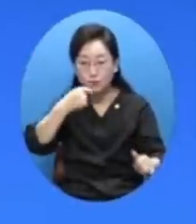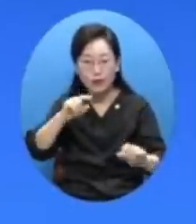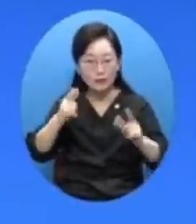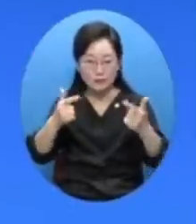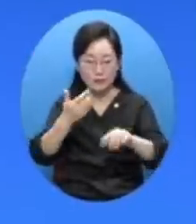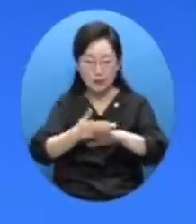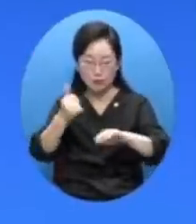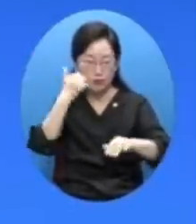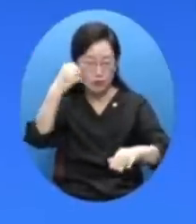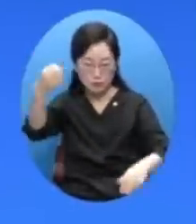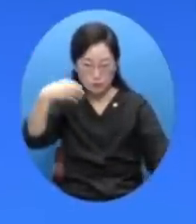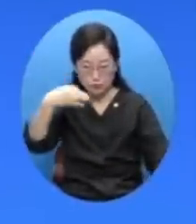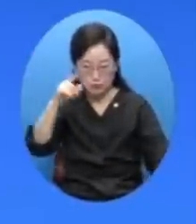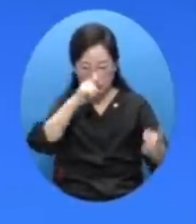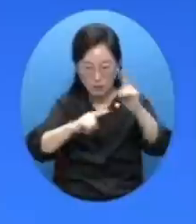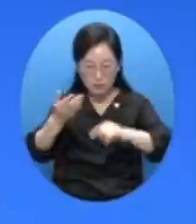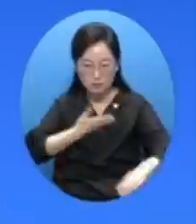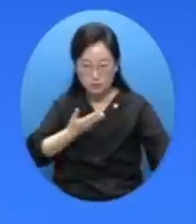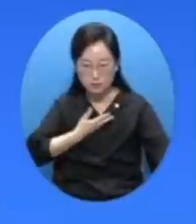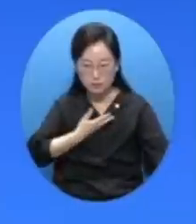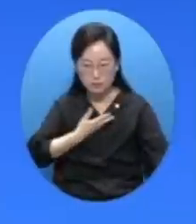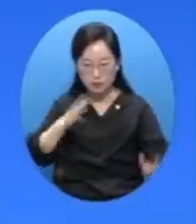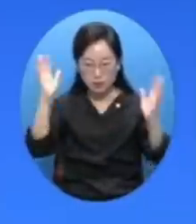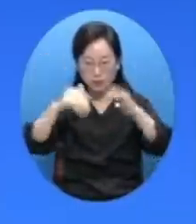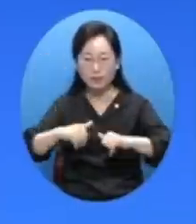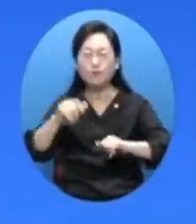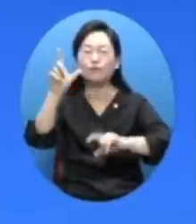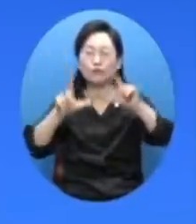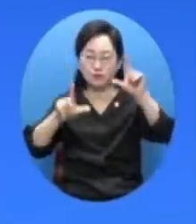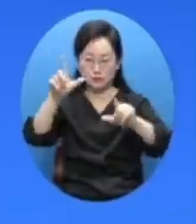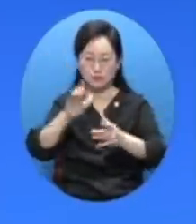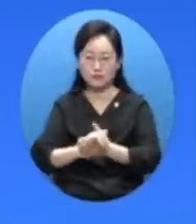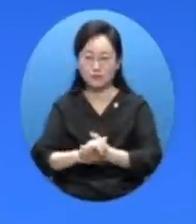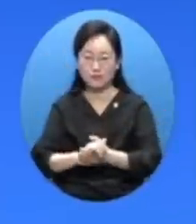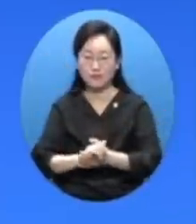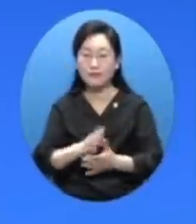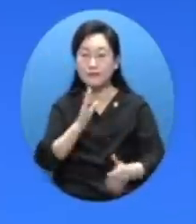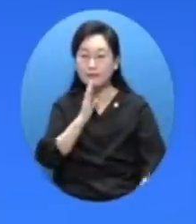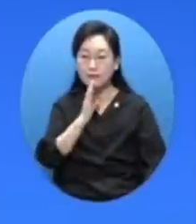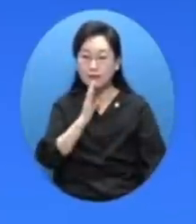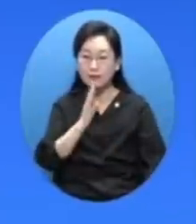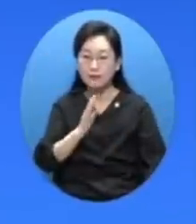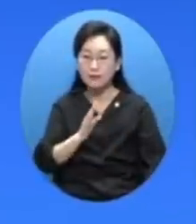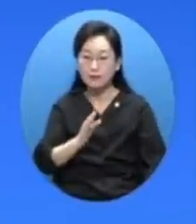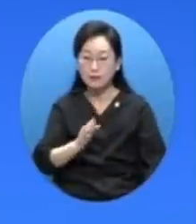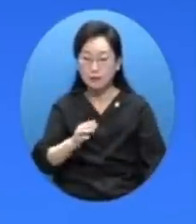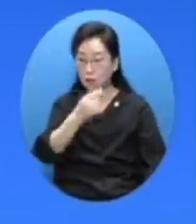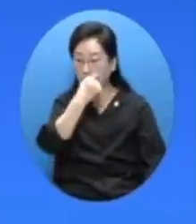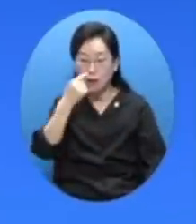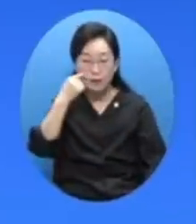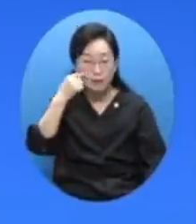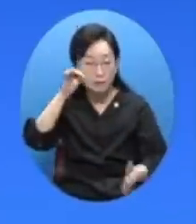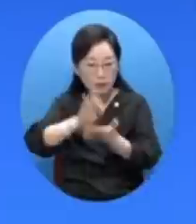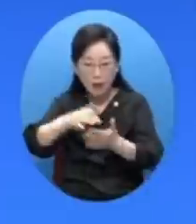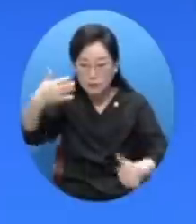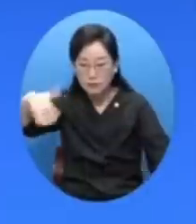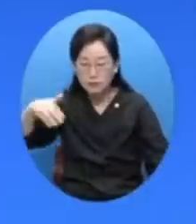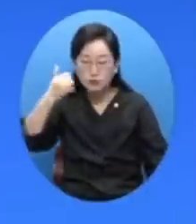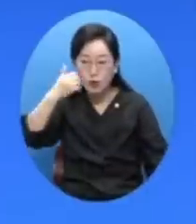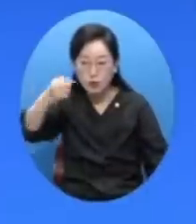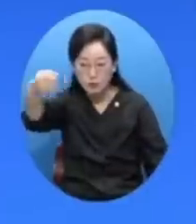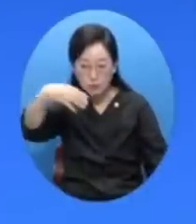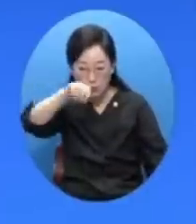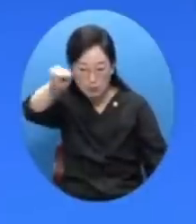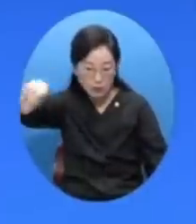한마디 듣고 상처받고 무너지는 것이 우리들의 모습입니다 실제로 그 얘기를 확인해 보지도 않고 누가 뭐라고